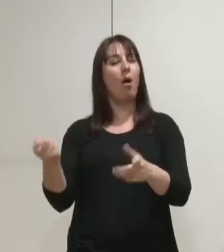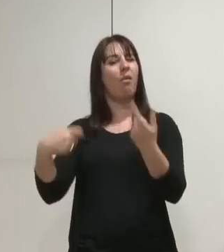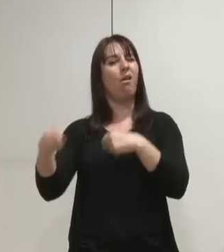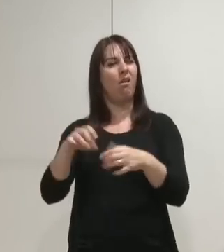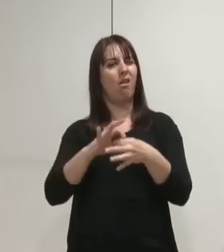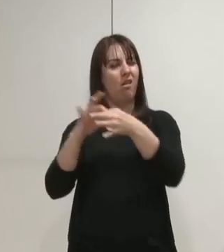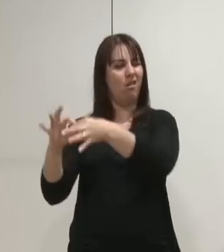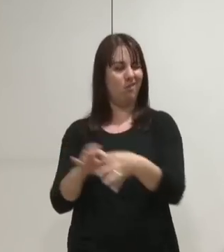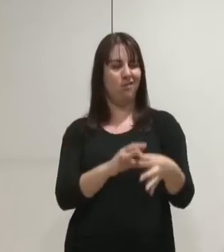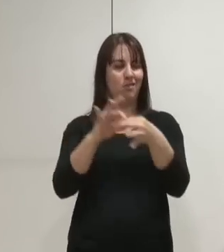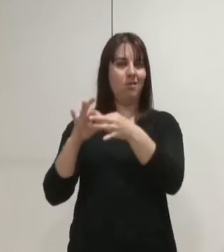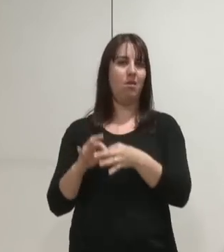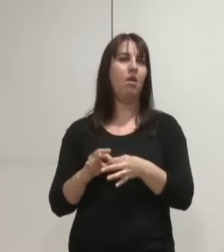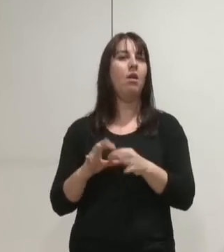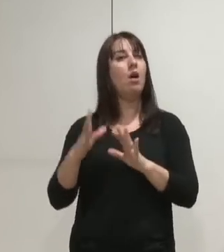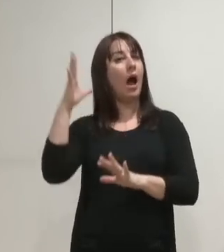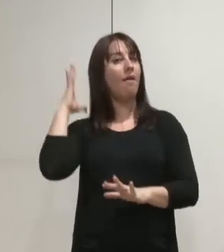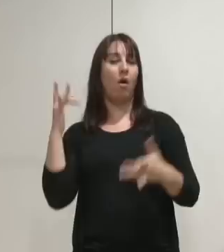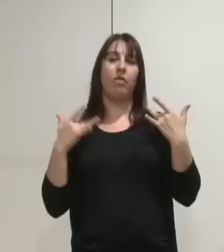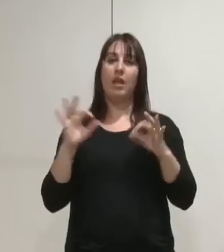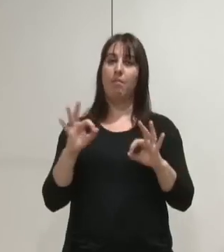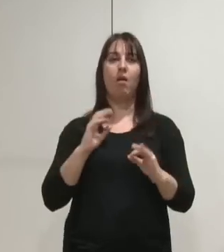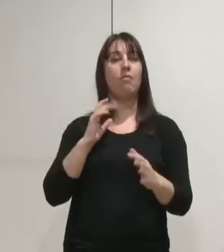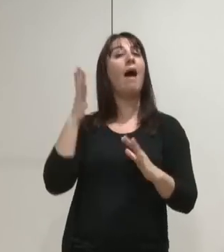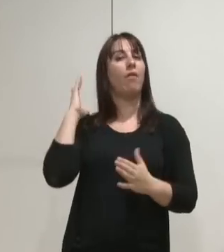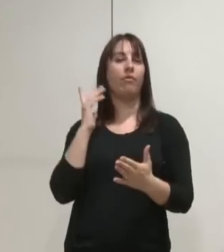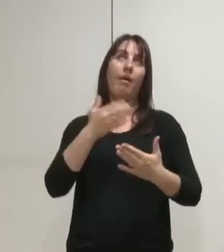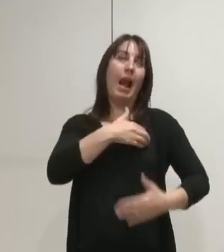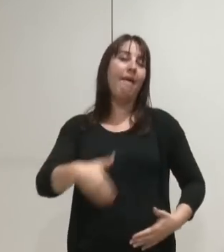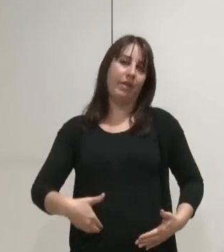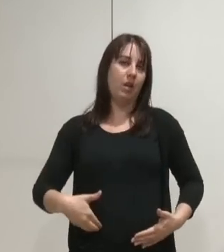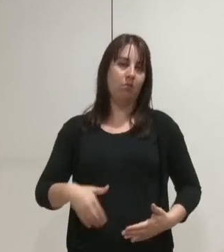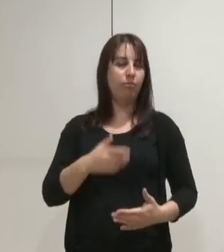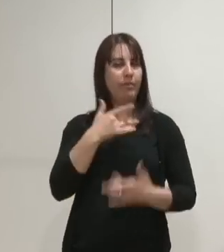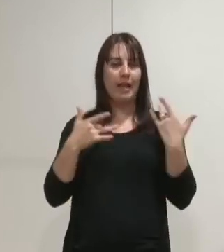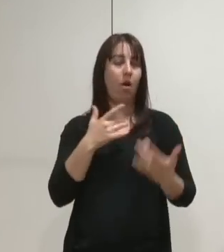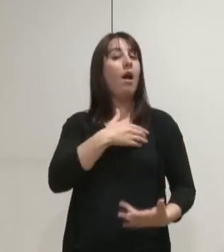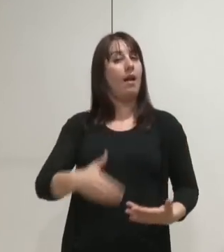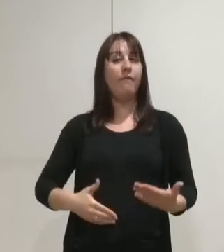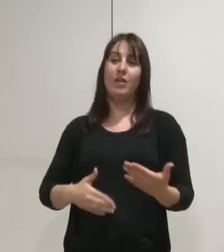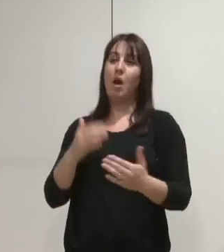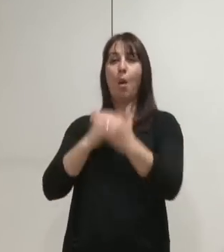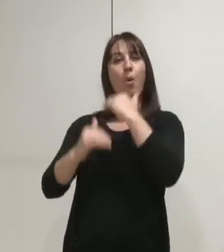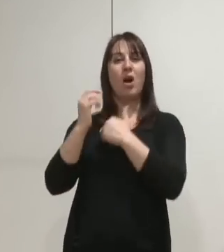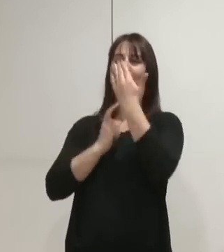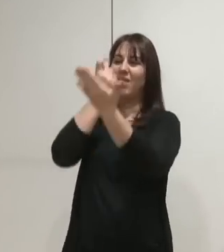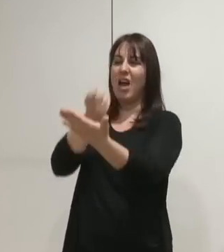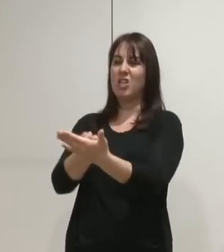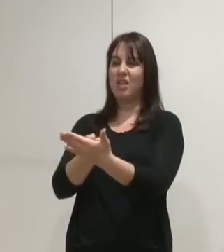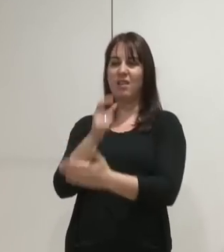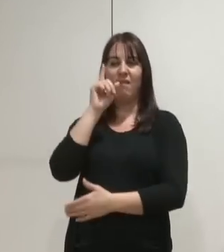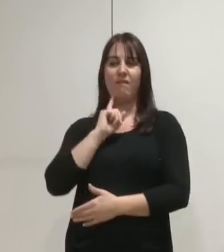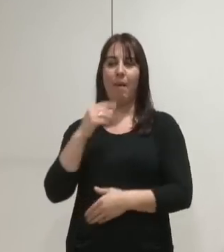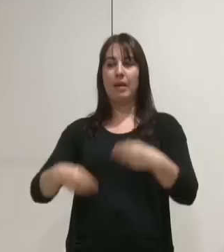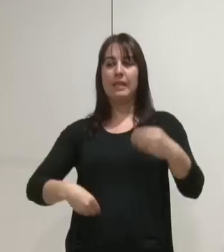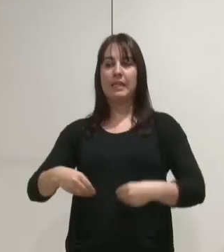modèle sans projet d'établissement le théâtre achetaitfin la ville achet une programmation faite par la directrice